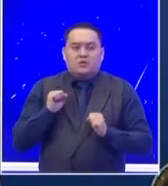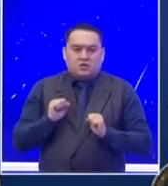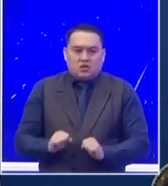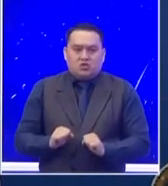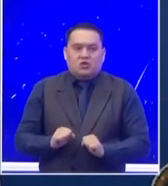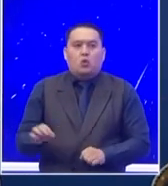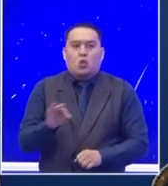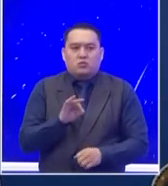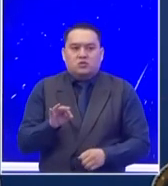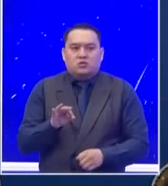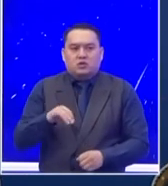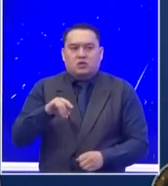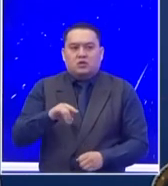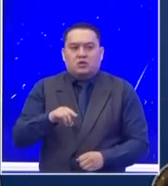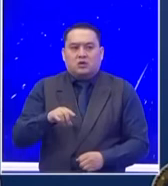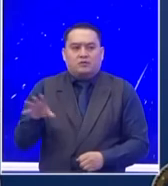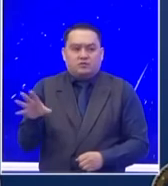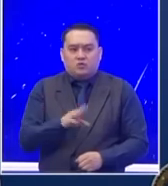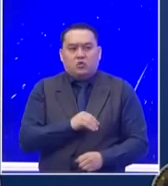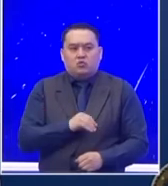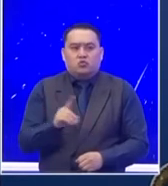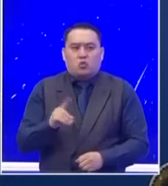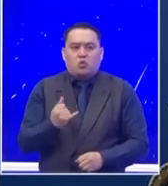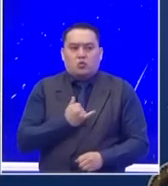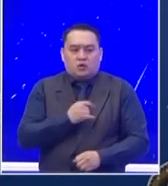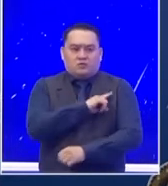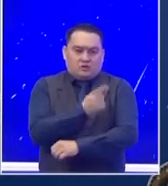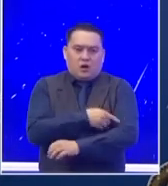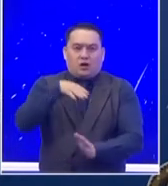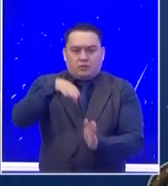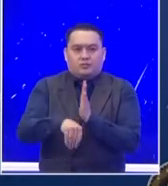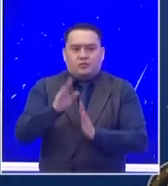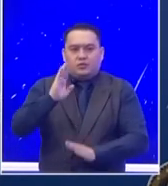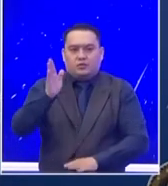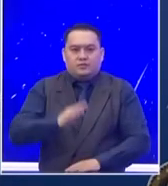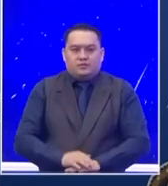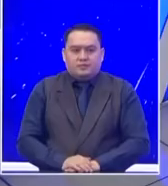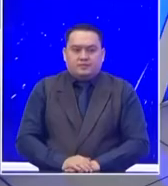город, область. Все, что в наших силах будет, мы обязательно все сделаем.